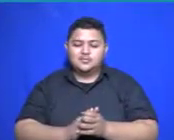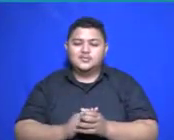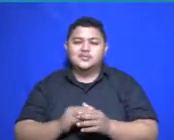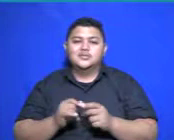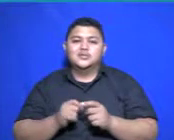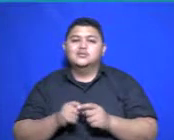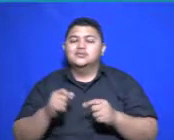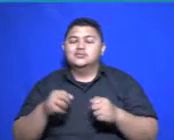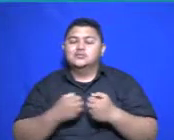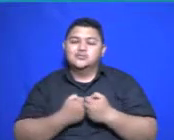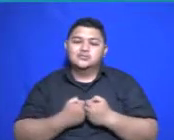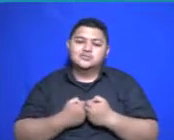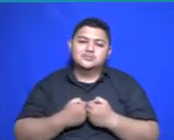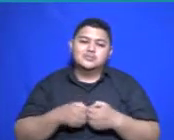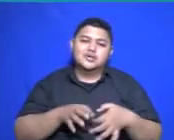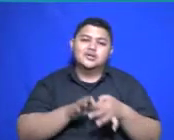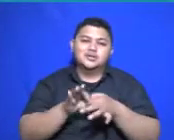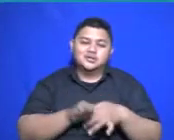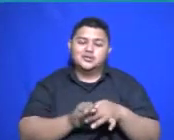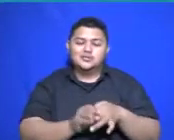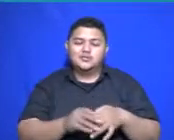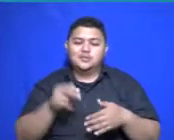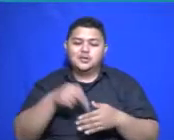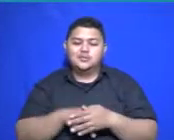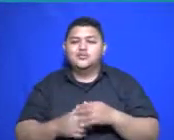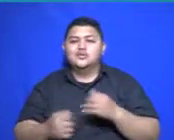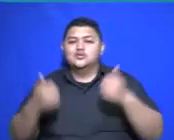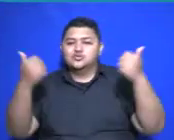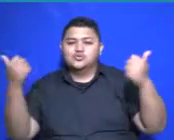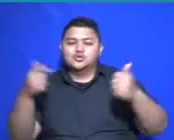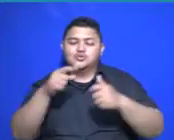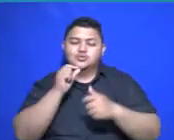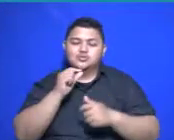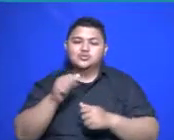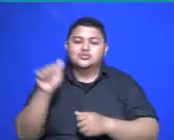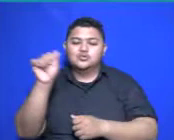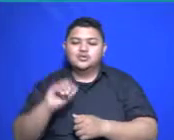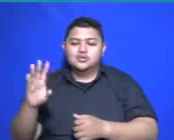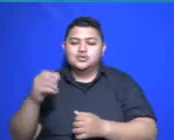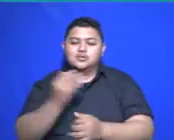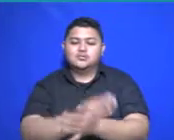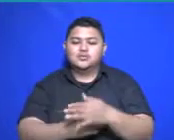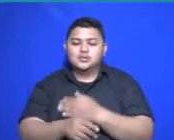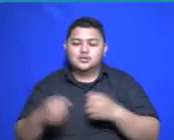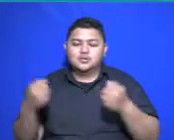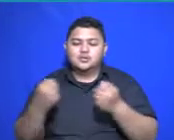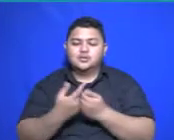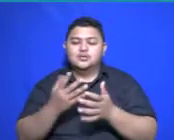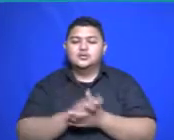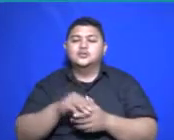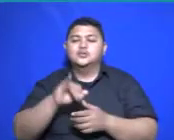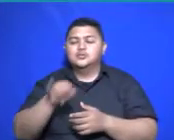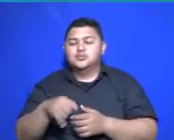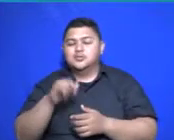sama sangat dalam mensukseskan kegiatan Asian Para Games. Bapak Presiden dan Bapak JK